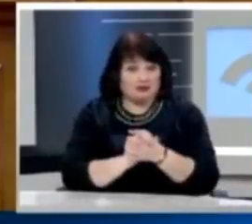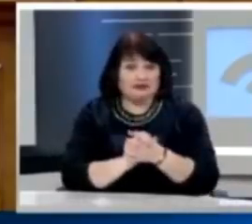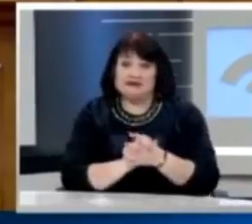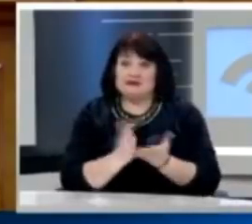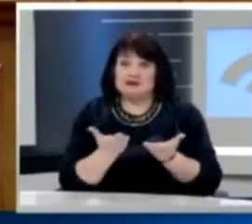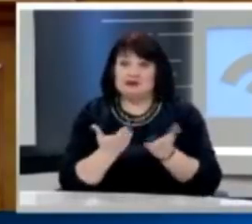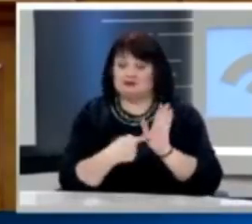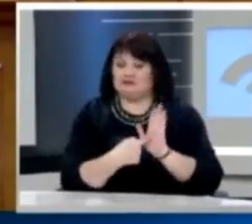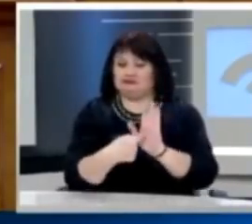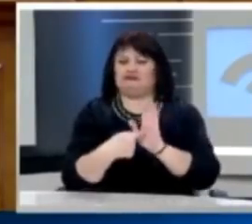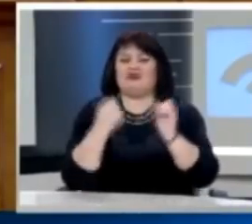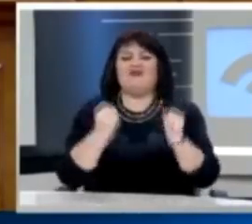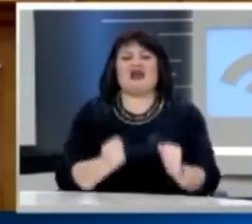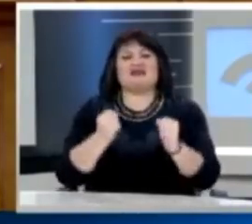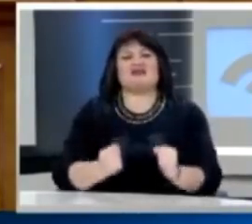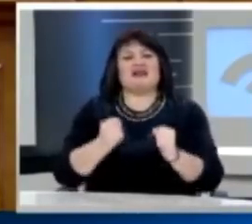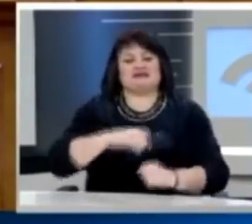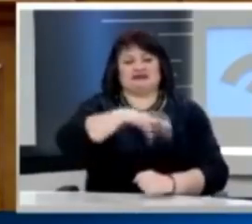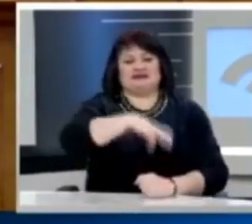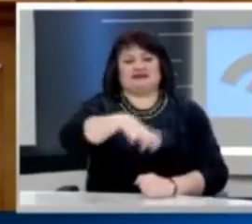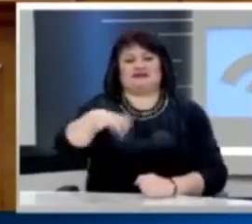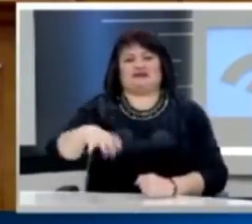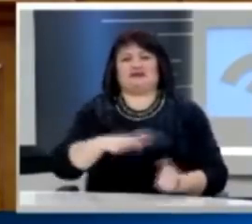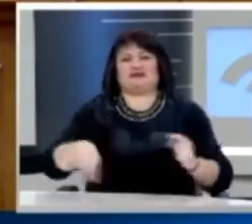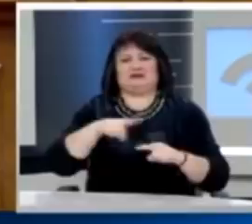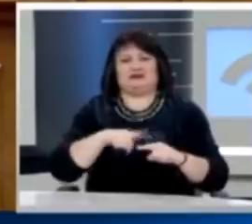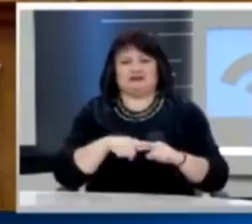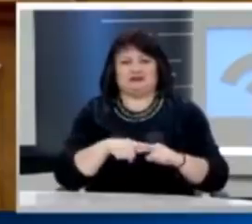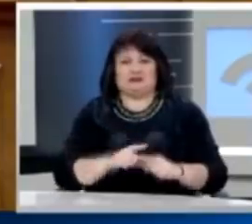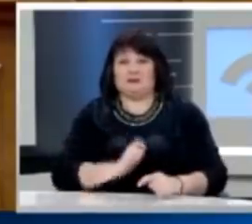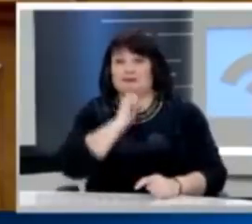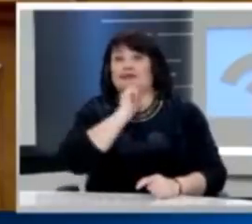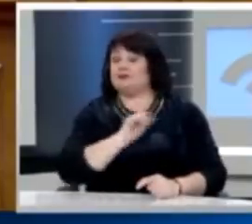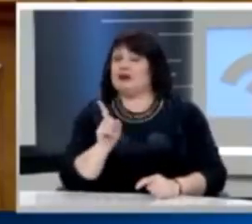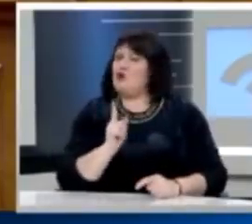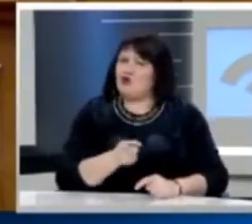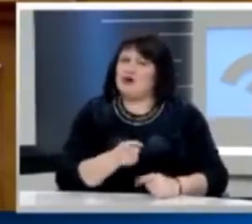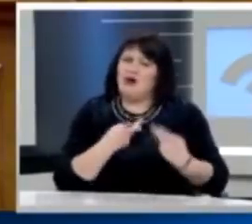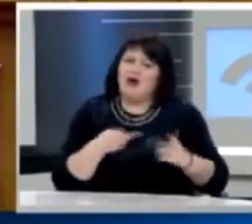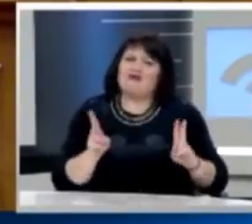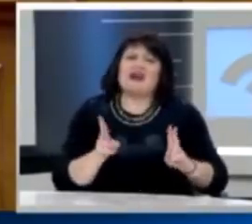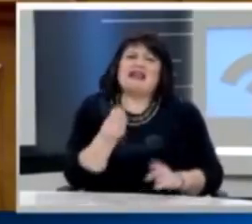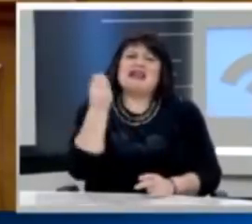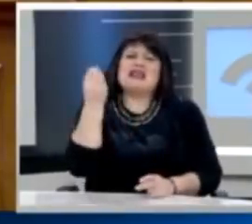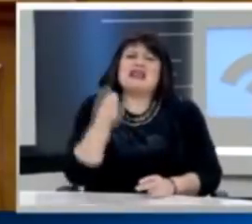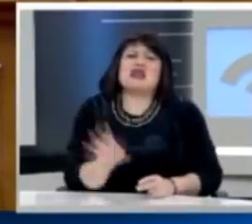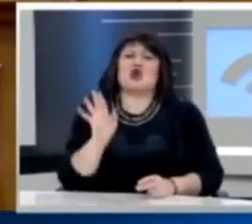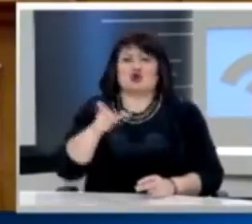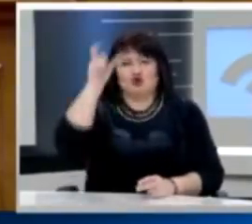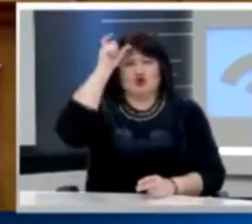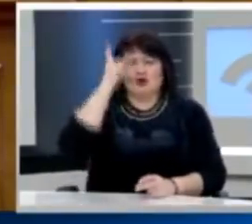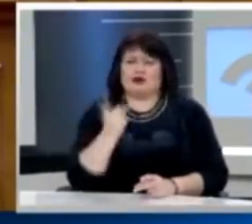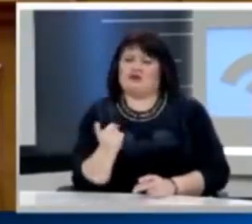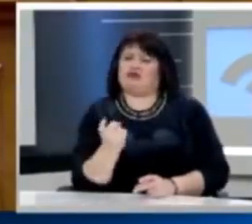η παρουσία των βάσεων στην Ελλάδα, όχι μόνο δεν απέτρεψαν, αλλά αντίθετα όξυναν την